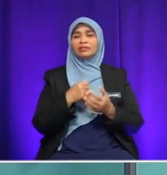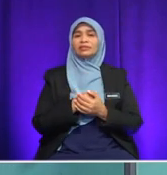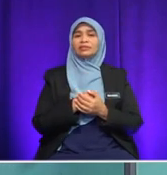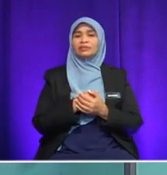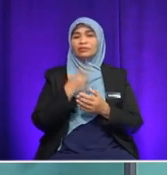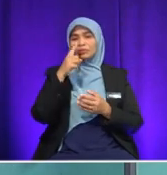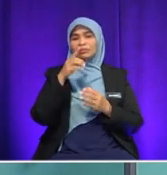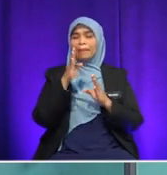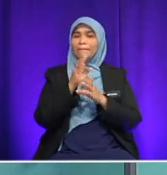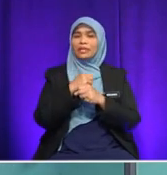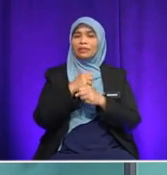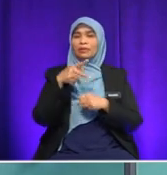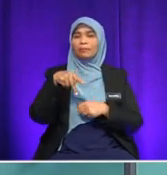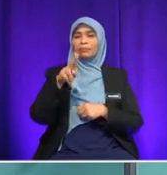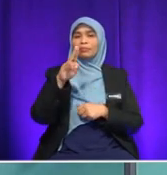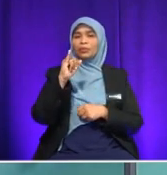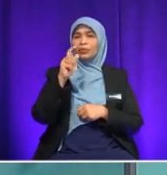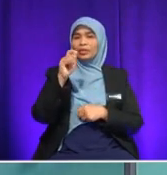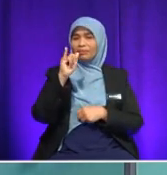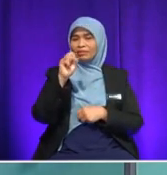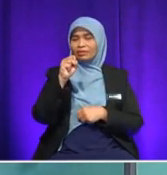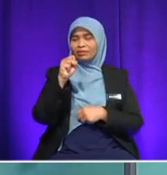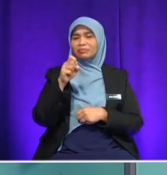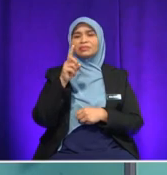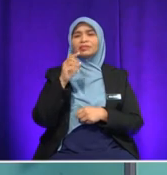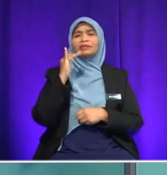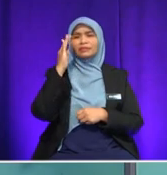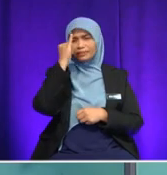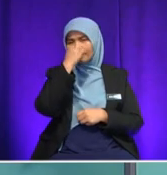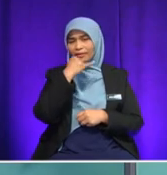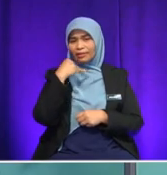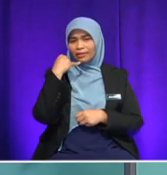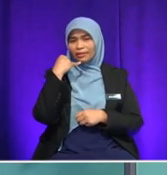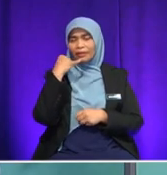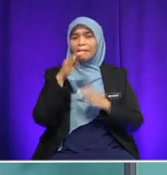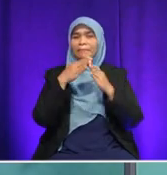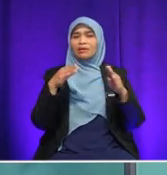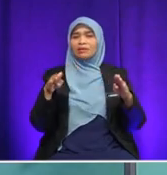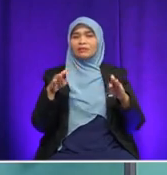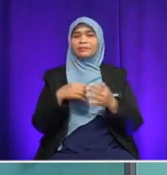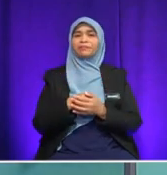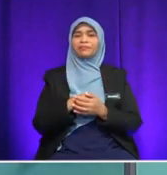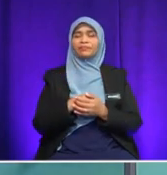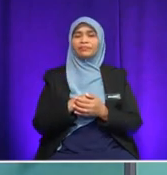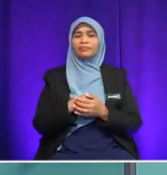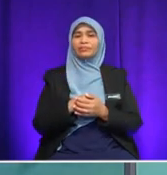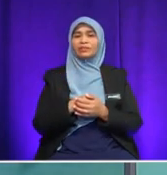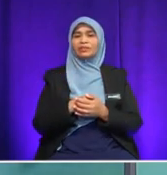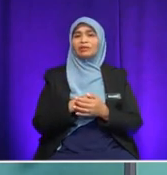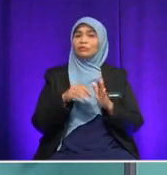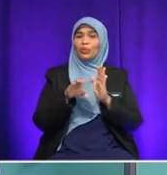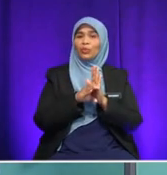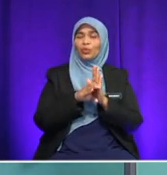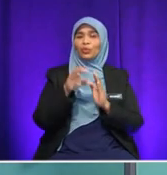berbentuk puitis kan? Jadi betul. Gaya bahasa dia tu mestilah yang indah-indah sahaja bahasa dia. Ya, ada asonansi,